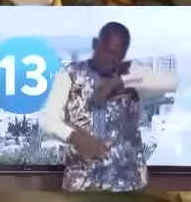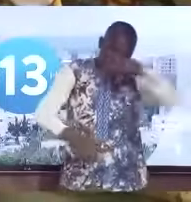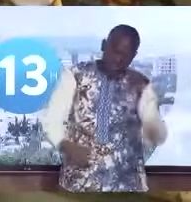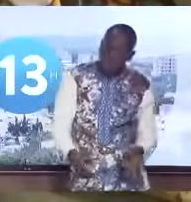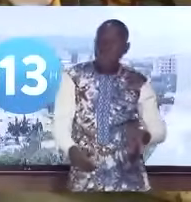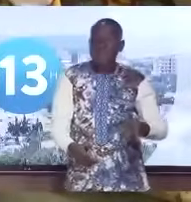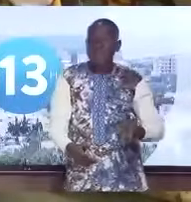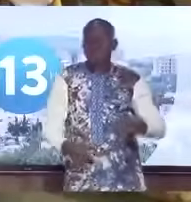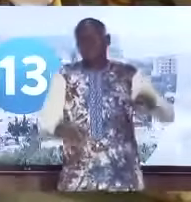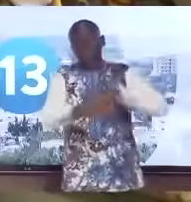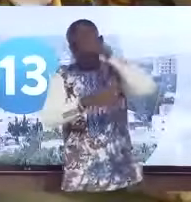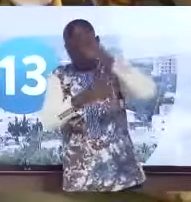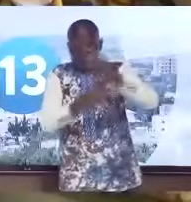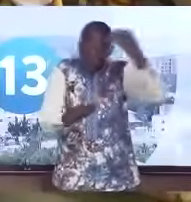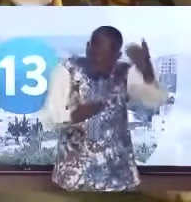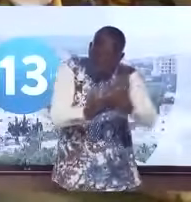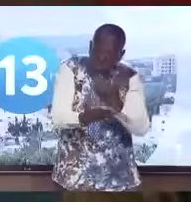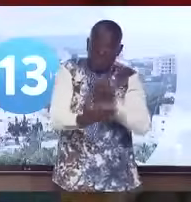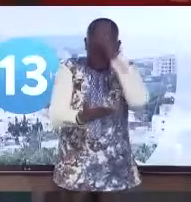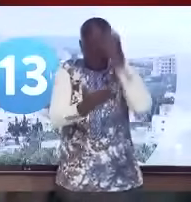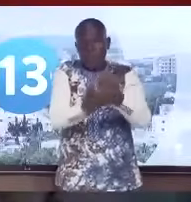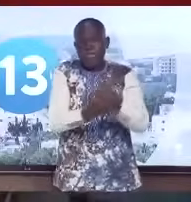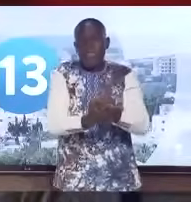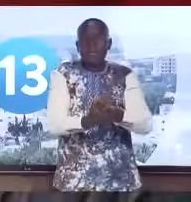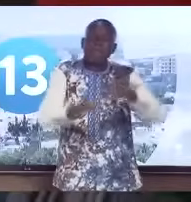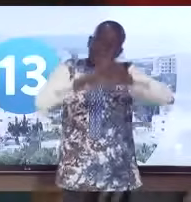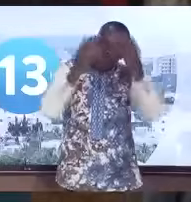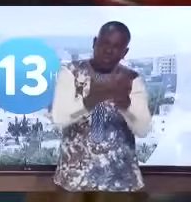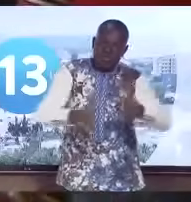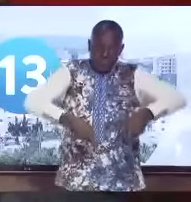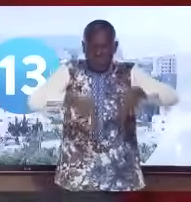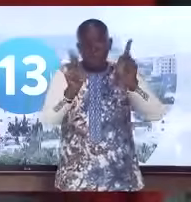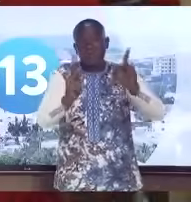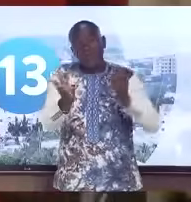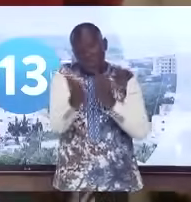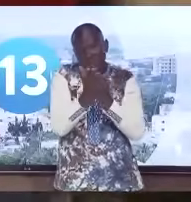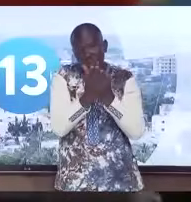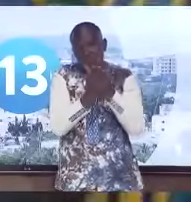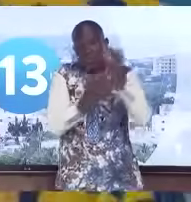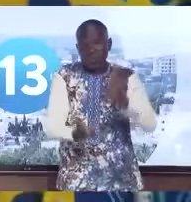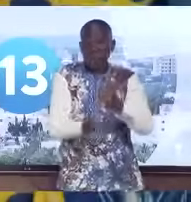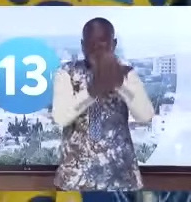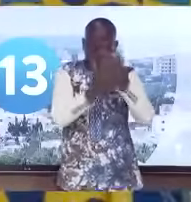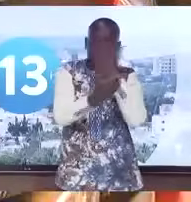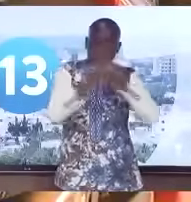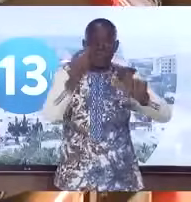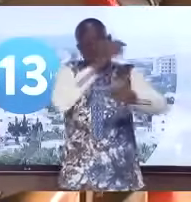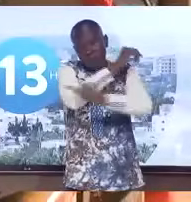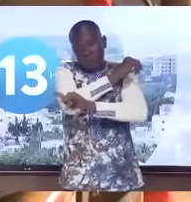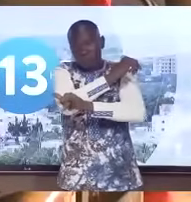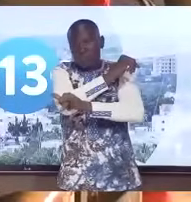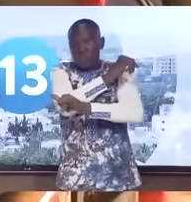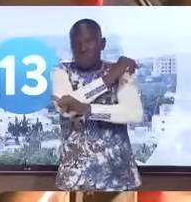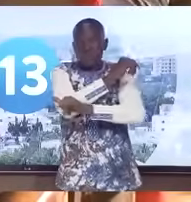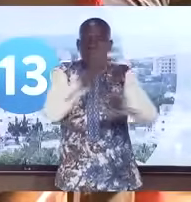ce culte, une collecte de fonds est également ouverte afin de permettre aux fidèles de soutenir l'effort de paix.